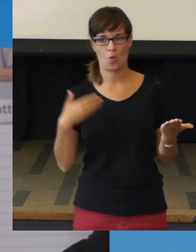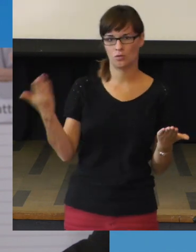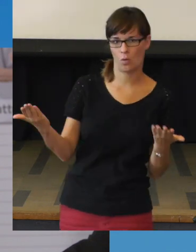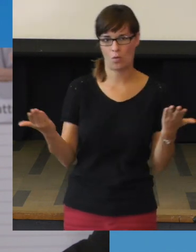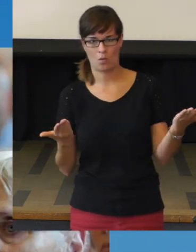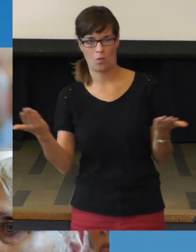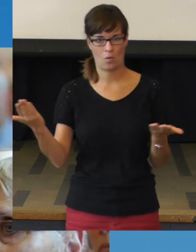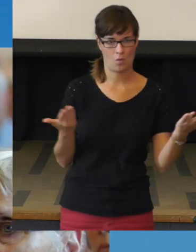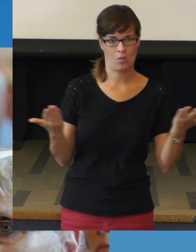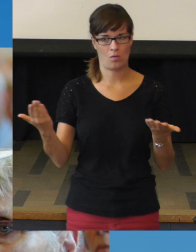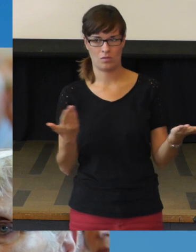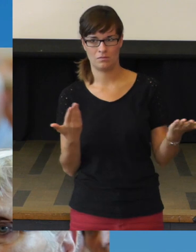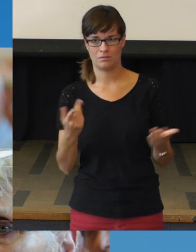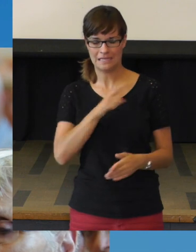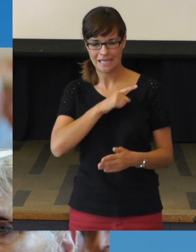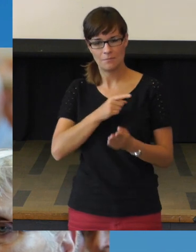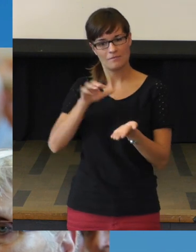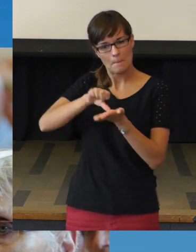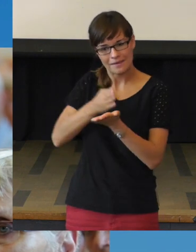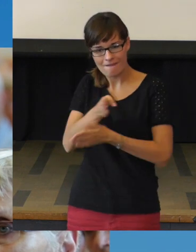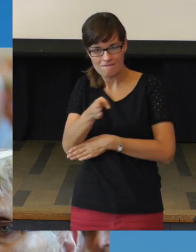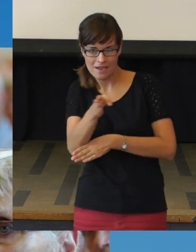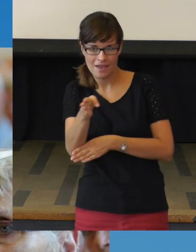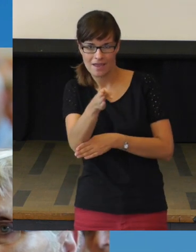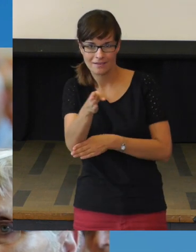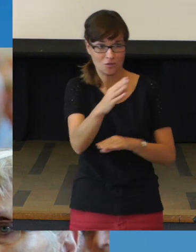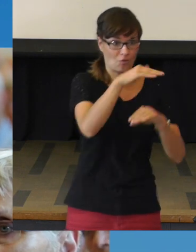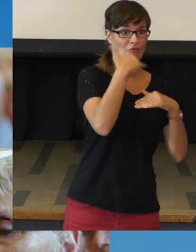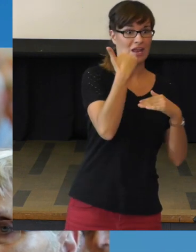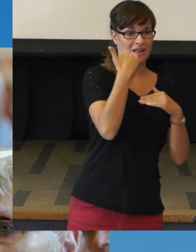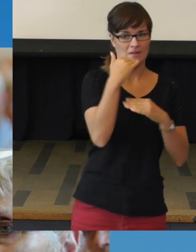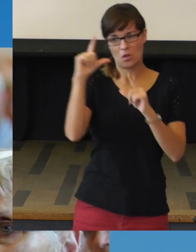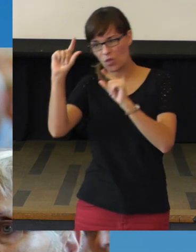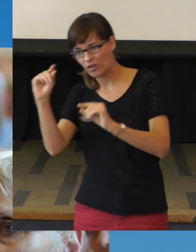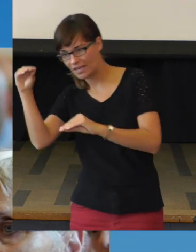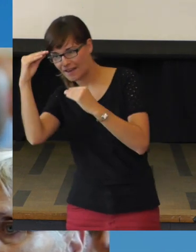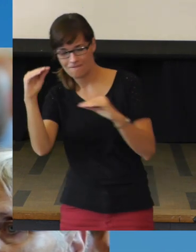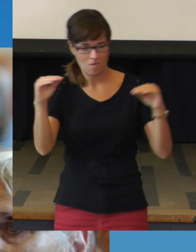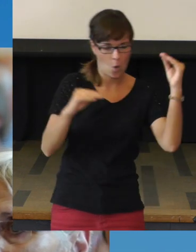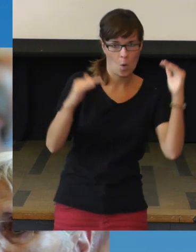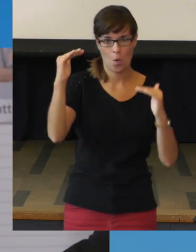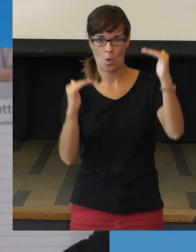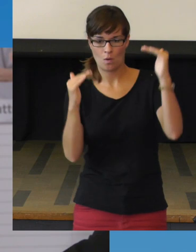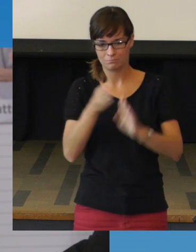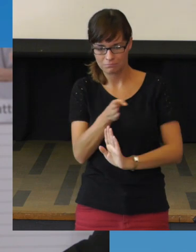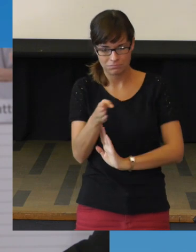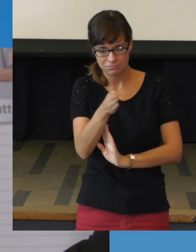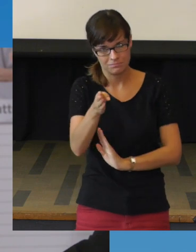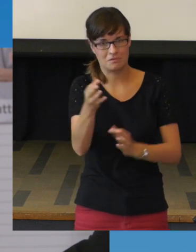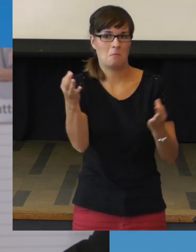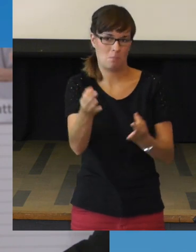für mich auch schwer, den Mittelweg zu finden. Ich habe auch die Synthese noch nicht gefunden. Wie geht man damit um?